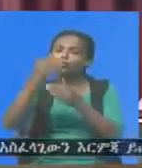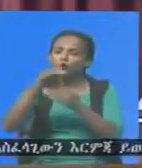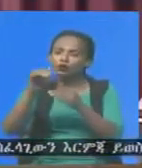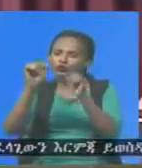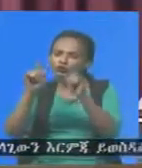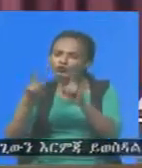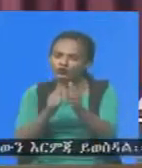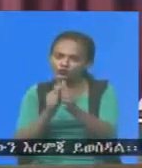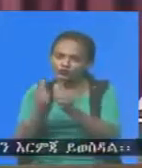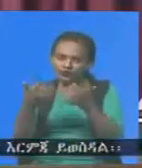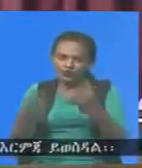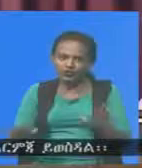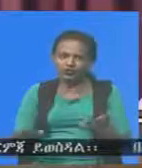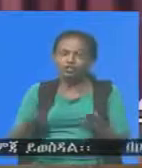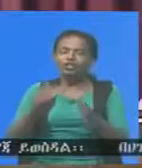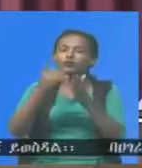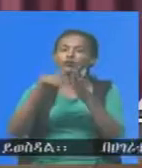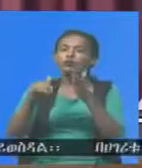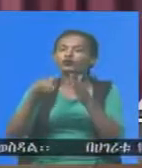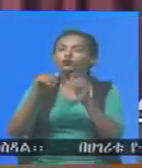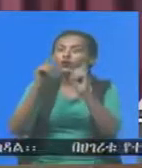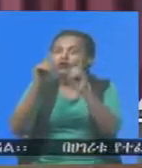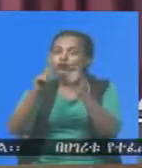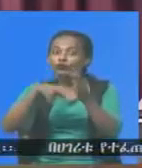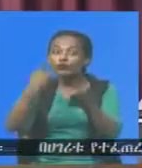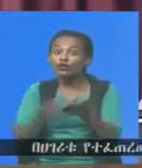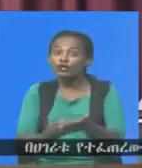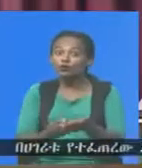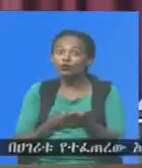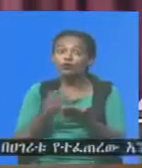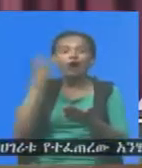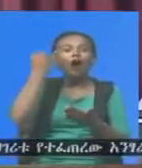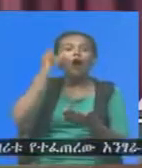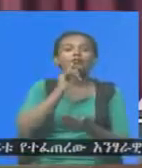ያለፈበት፣ ግማሹ ተፈትኖ የወደቀበት ሀሳብ ነው።